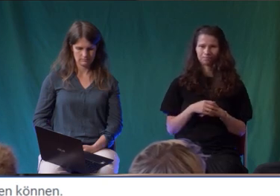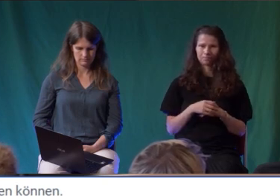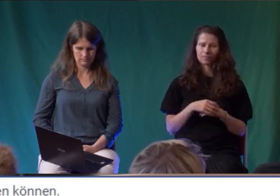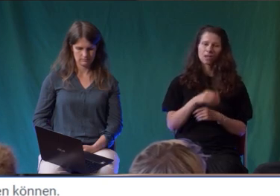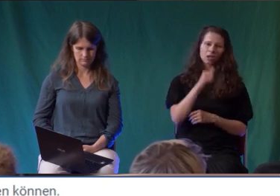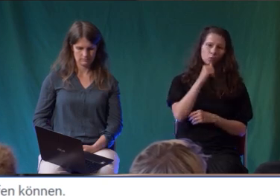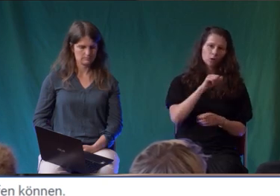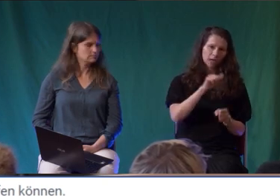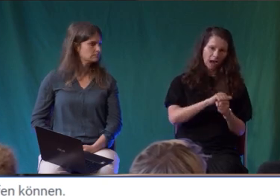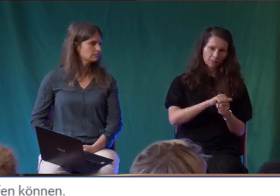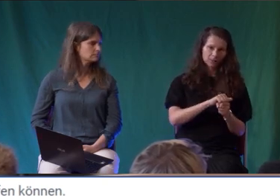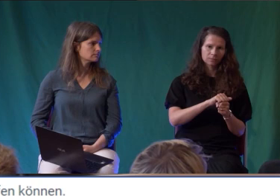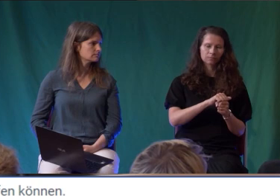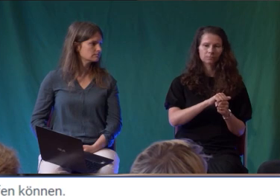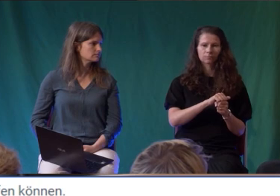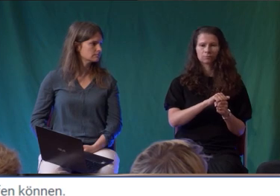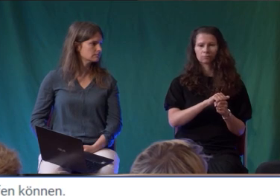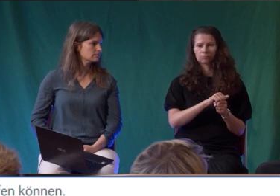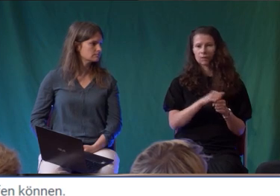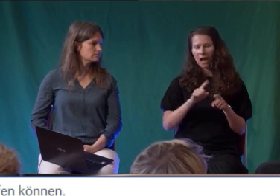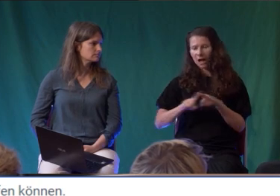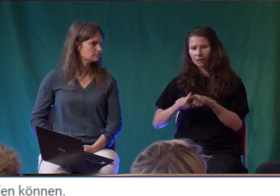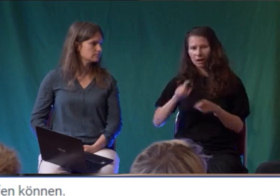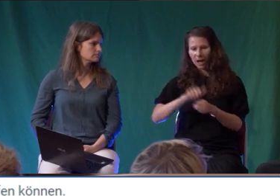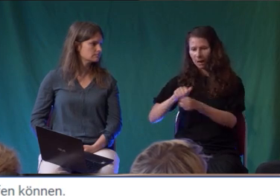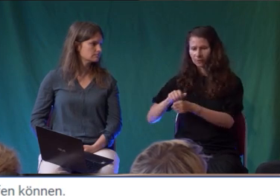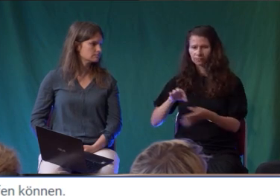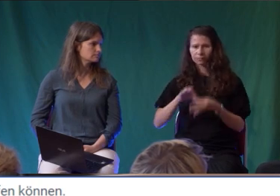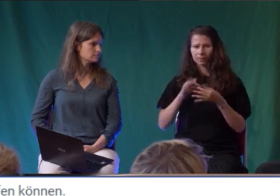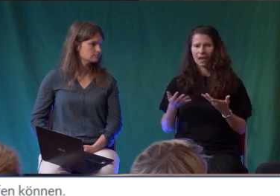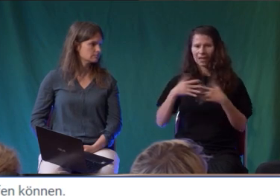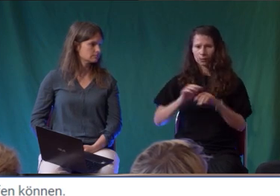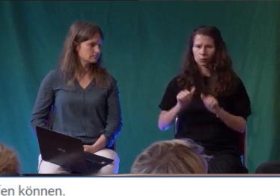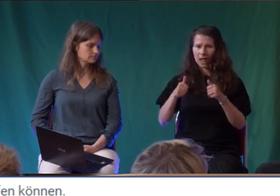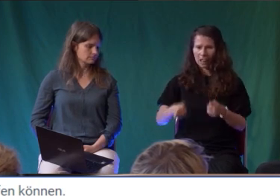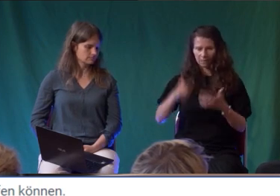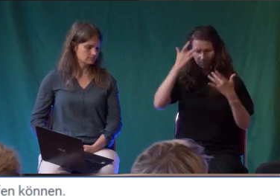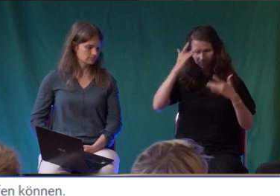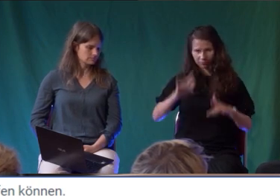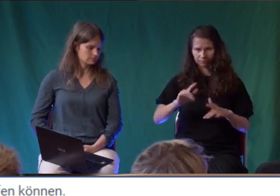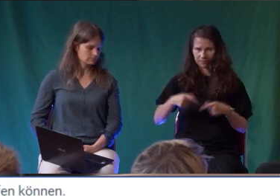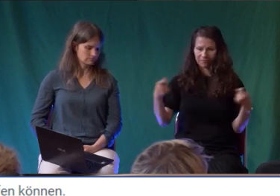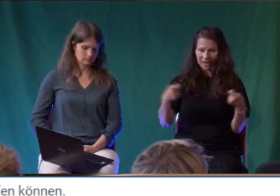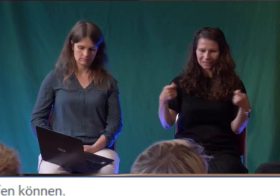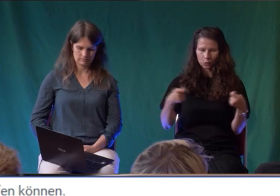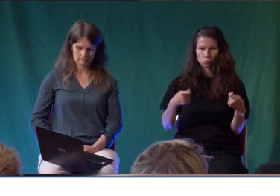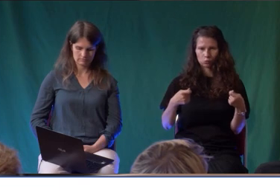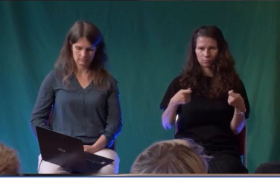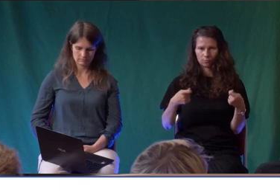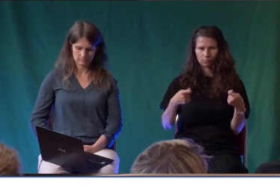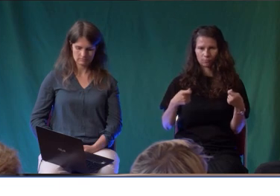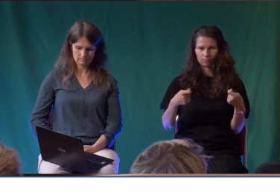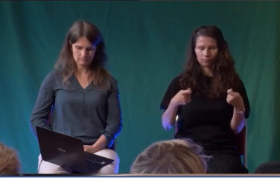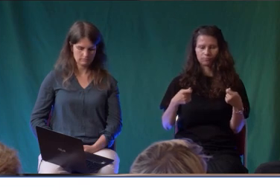Jugendämtern und den Ämtern die für die Bezahlung der Eingliederungshilfe zuständig sind und die Zusammenarbeit